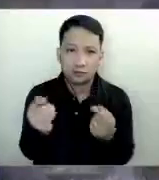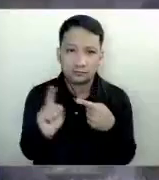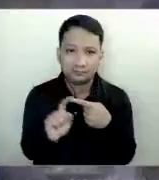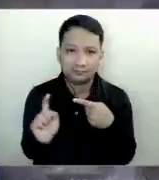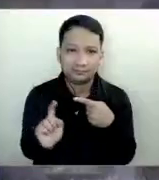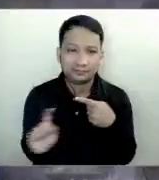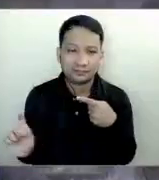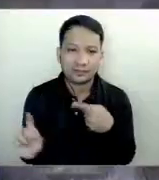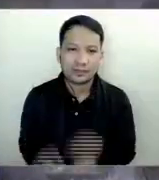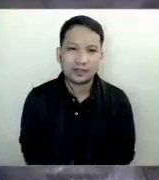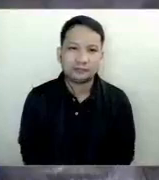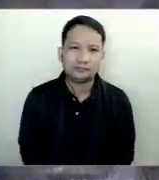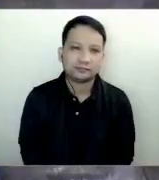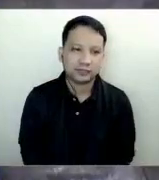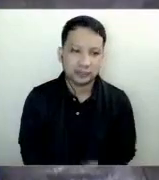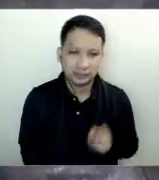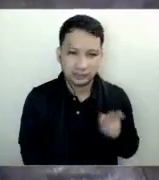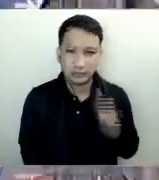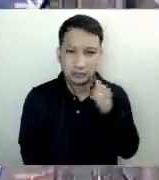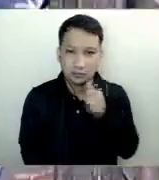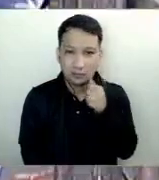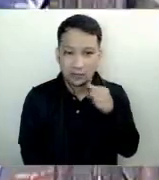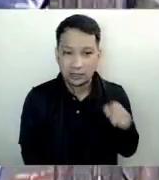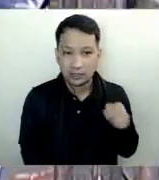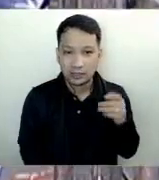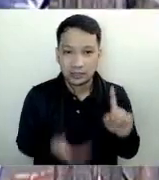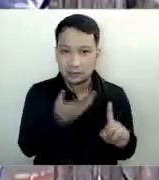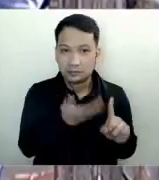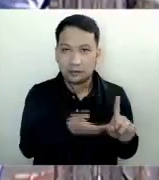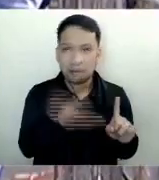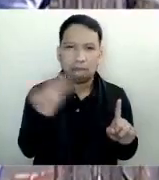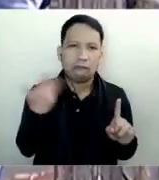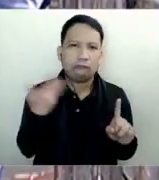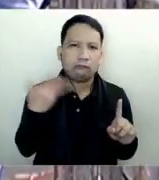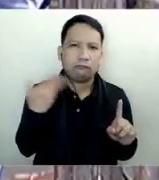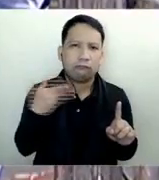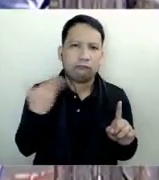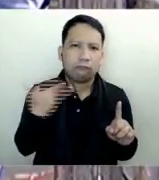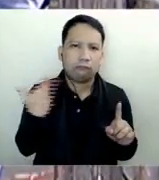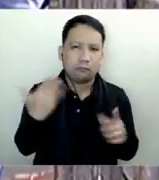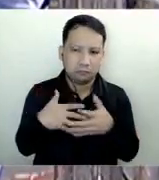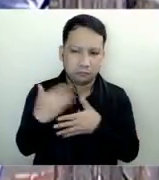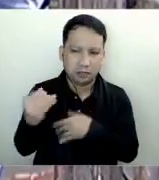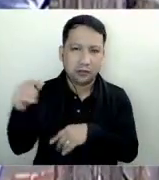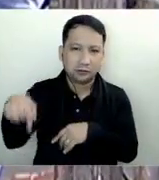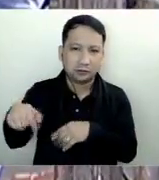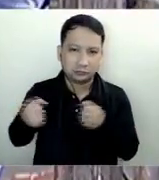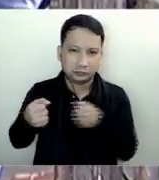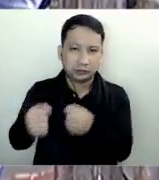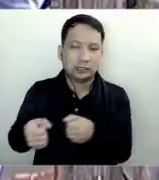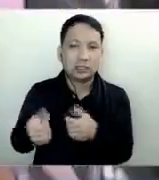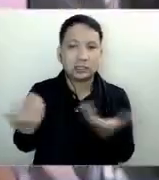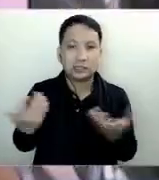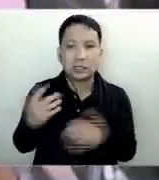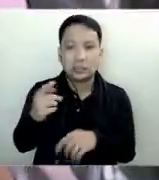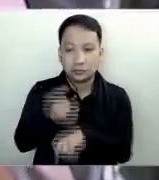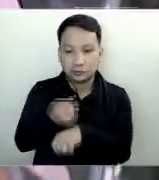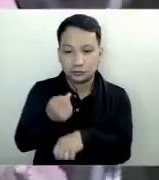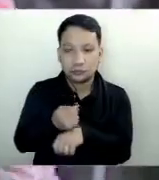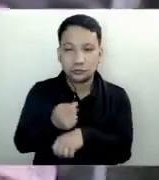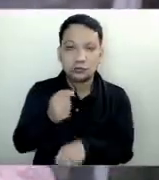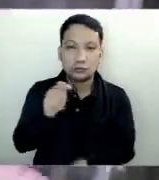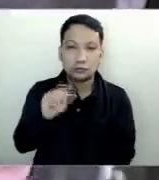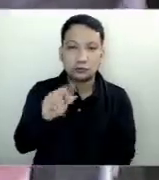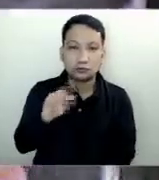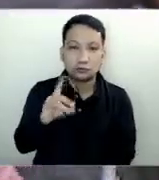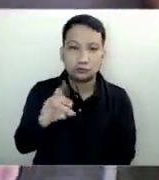Walang tigil sa kapapaypay si Helen habang nakatambay sa labas ng isang eskinita sa Parola, Tondo. Halos din nangaraw